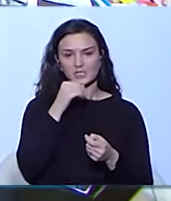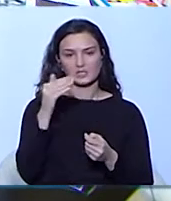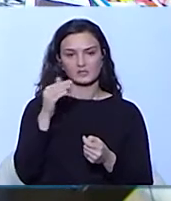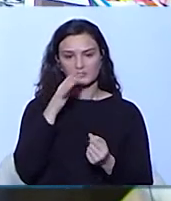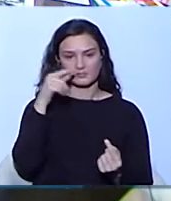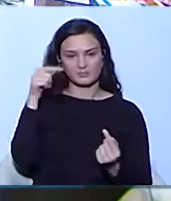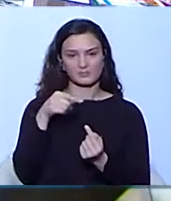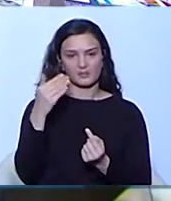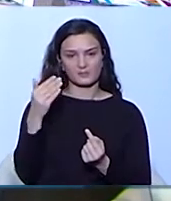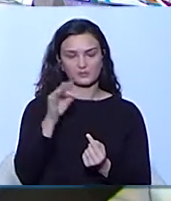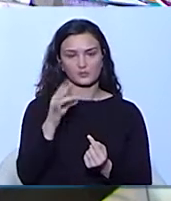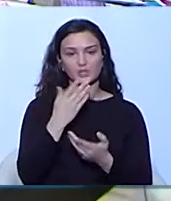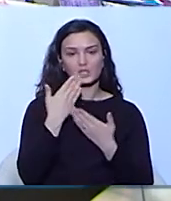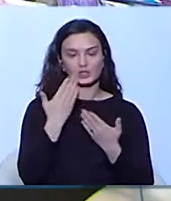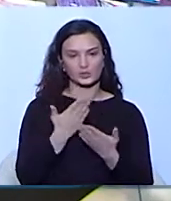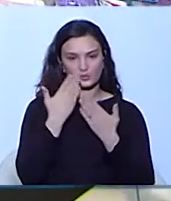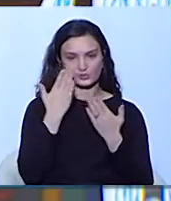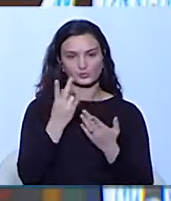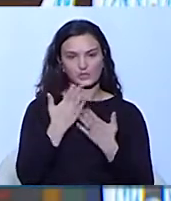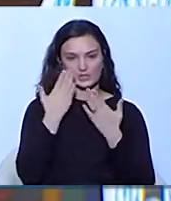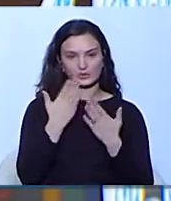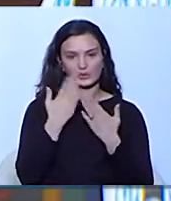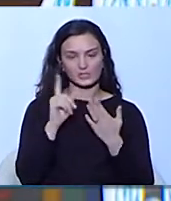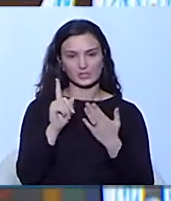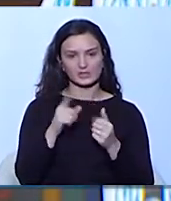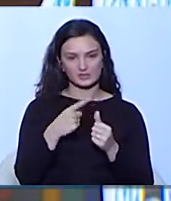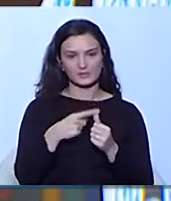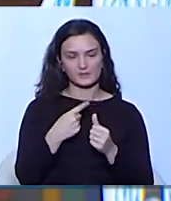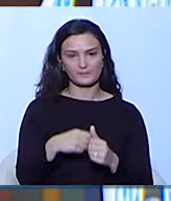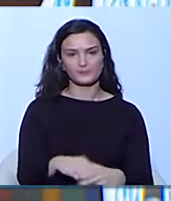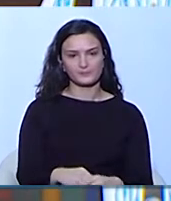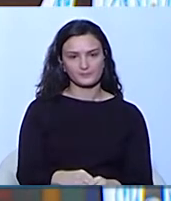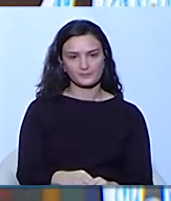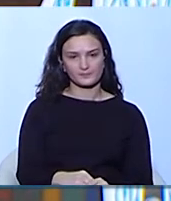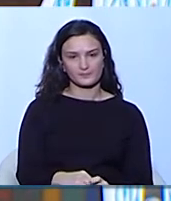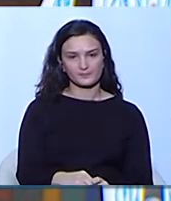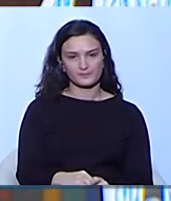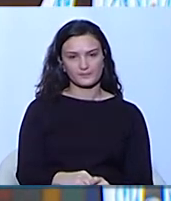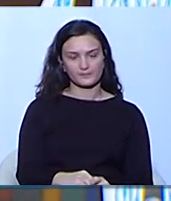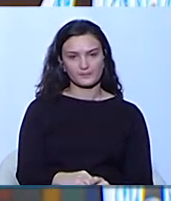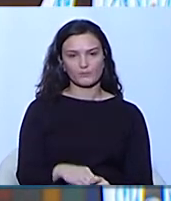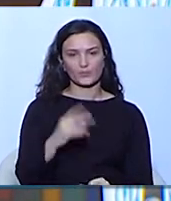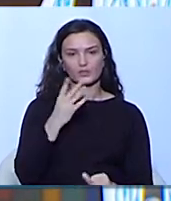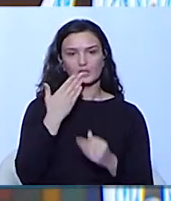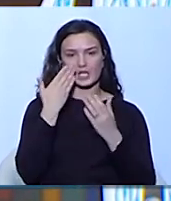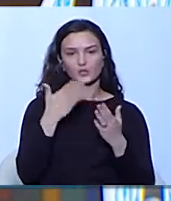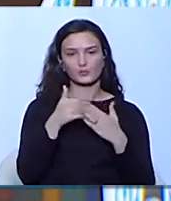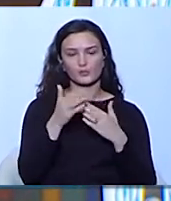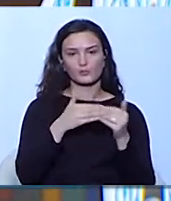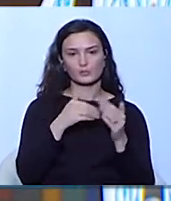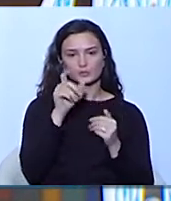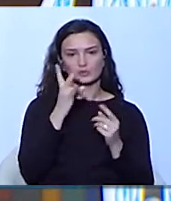ბავშვს. უნდა იკითხოს, უნდა წაიკითხოს, რასაც ქვია, უნდა დაეკითხოს პროფესიონალს,